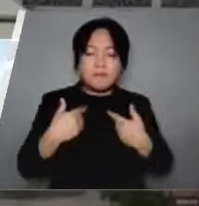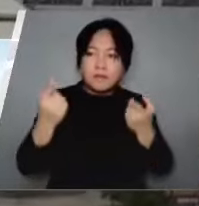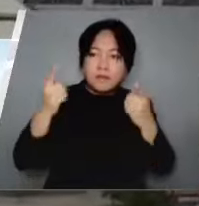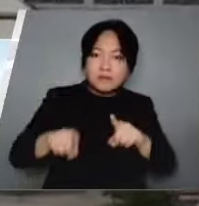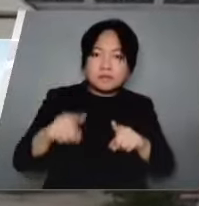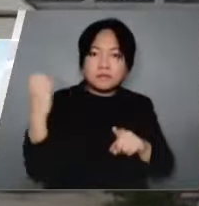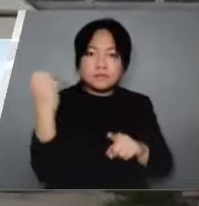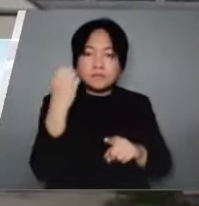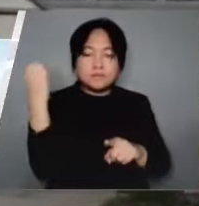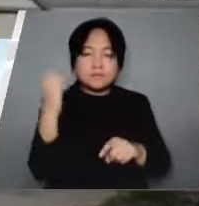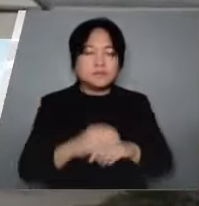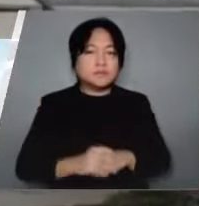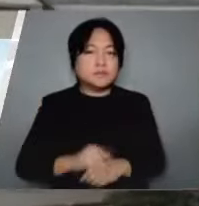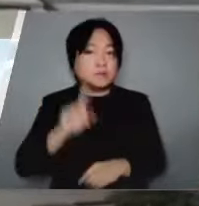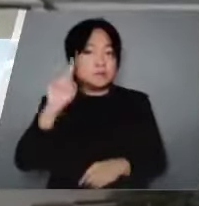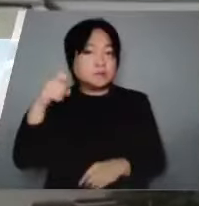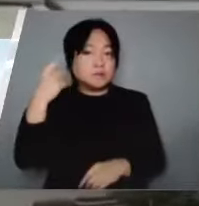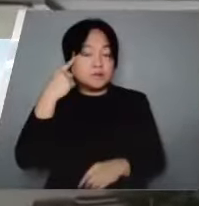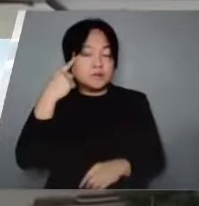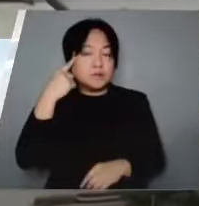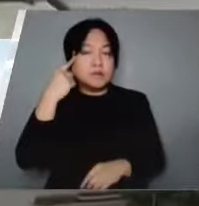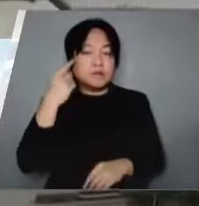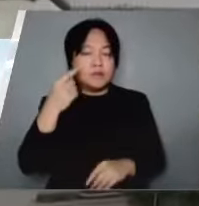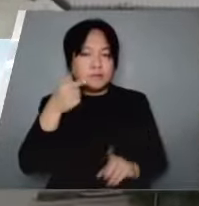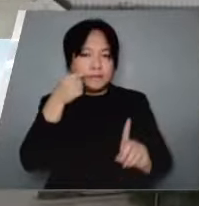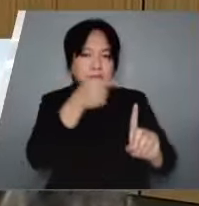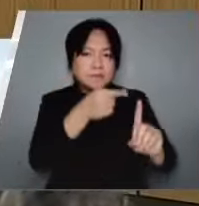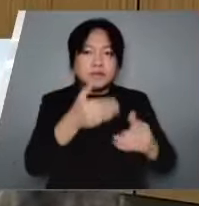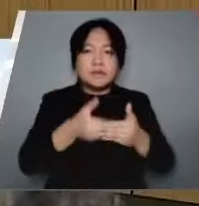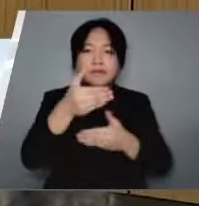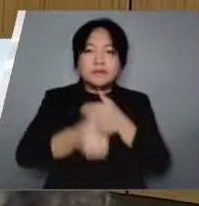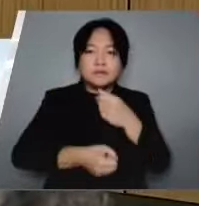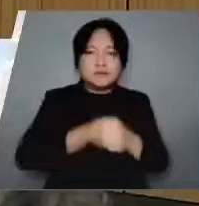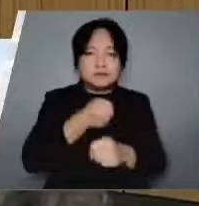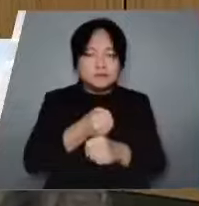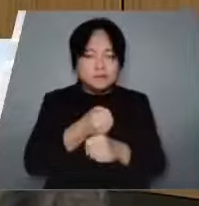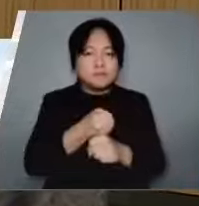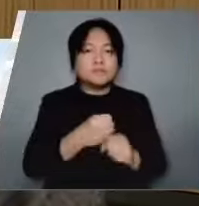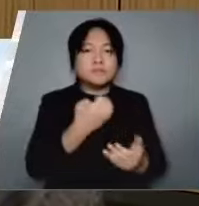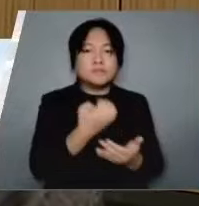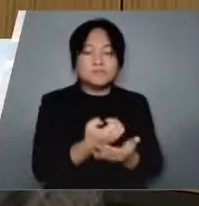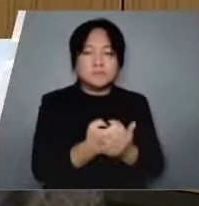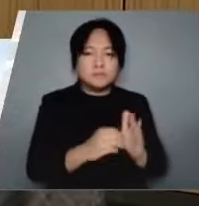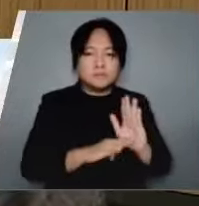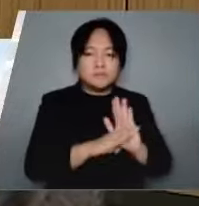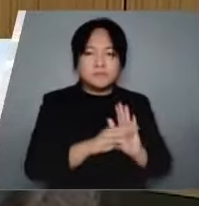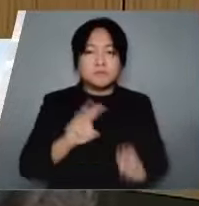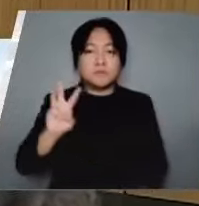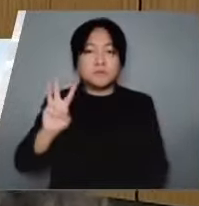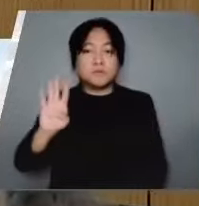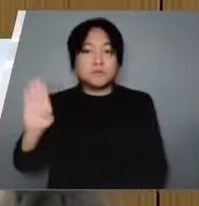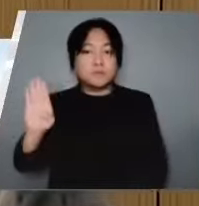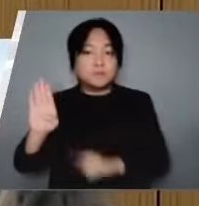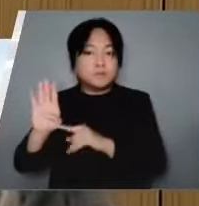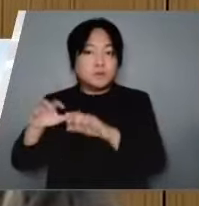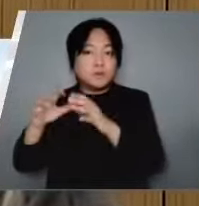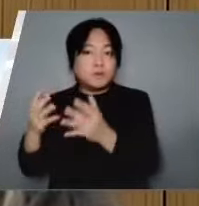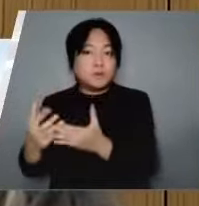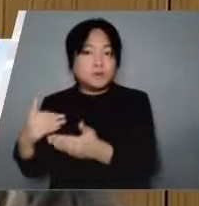ang Pilipinas sa upper middle income economies sa susunod na taon. Pero tingin ng World Bank, baka pagkatapos na yan